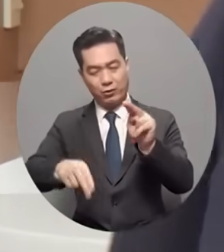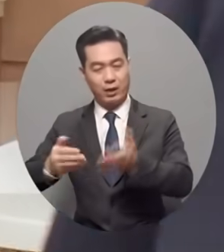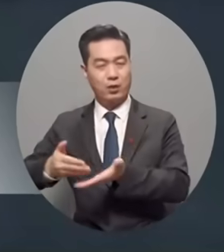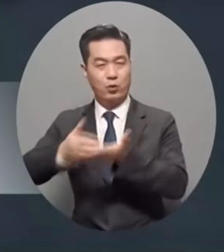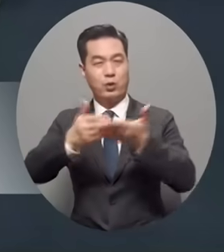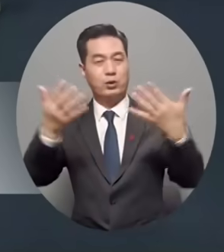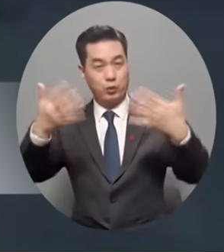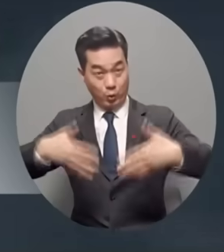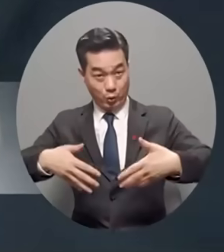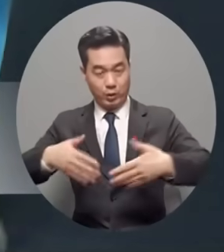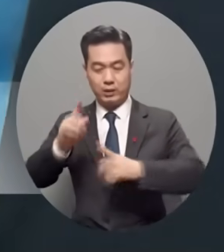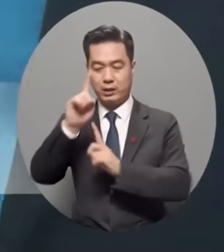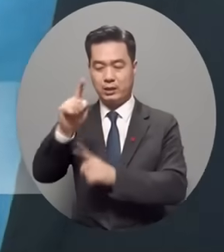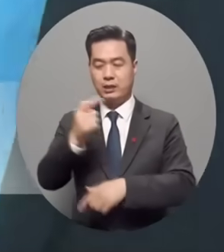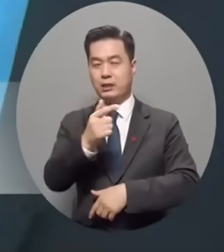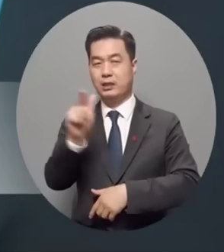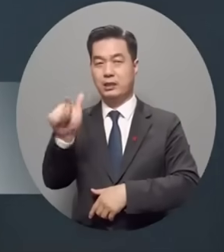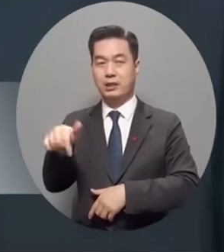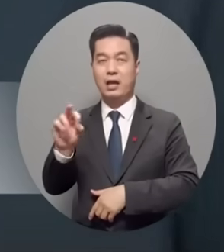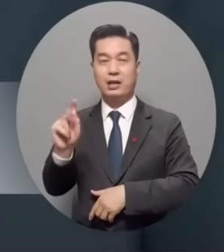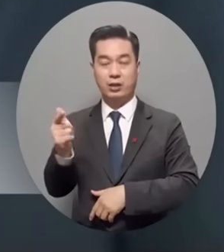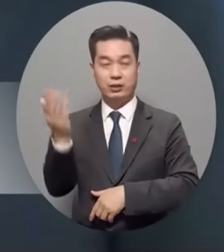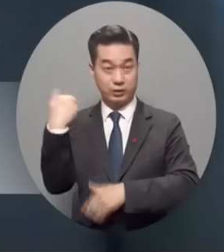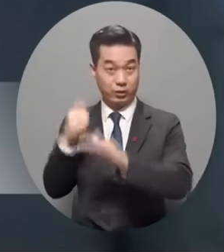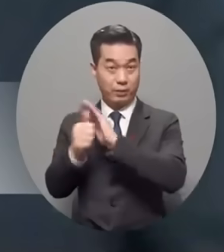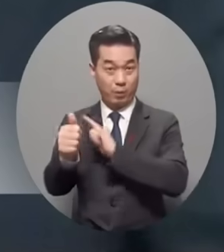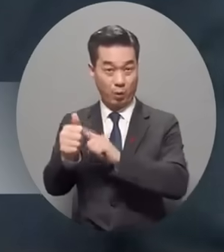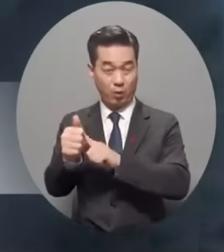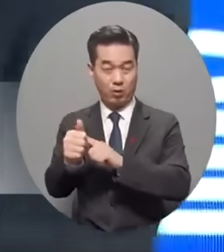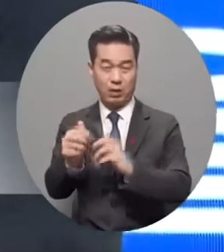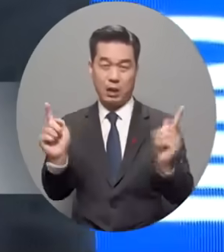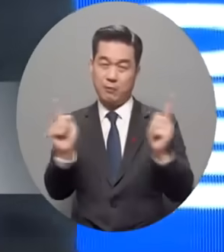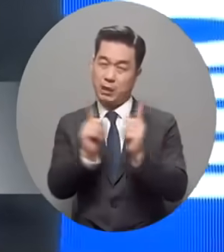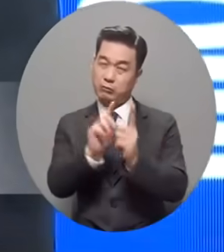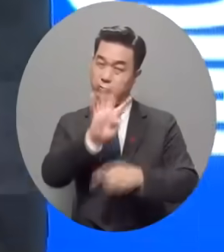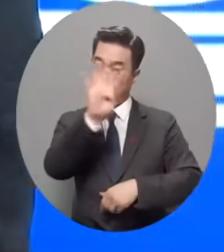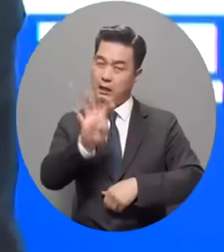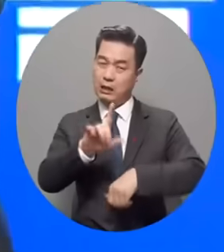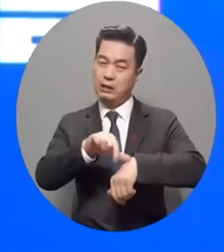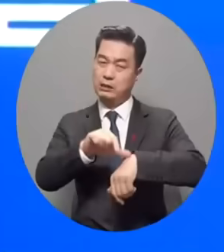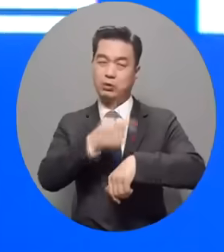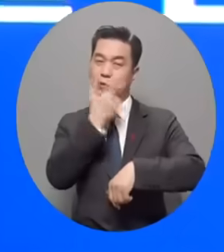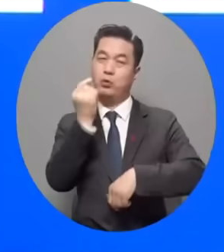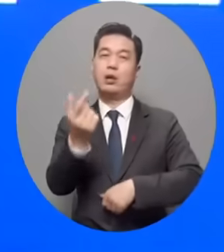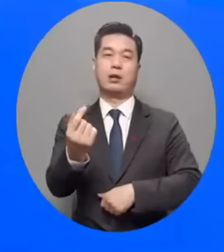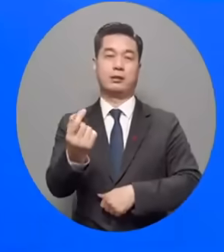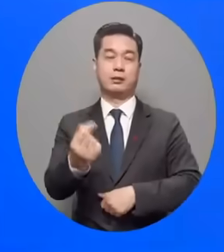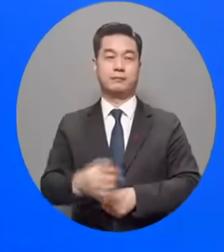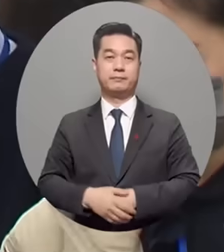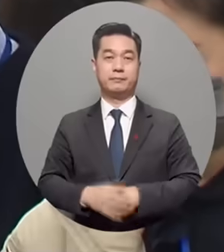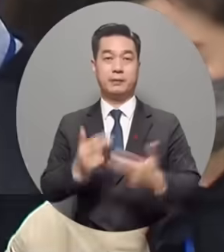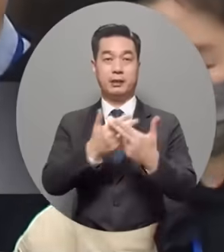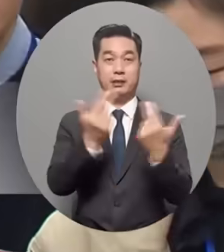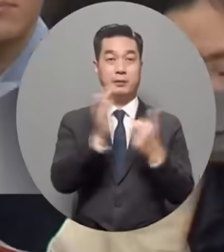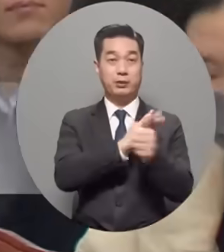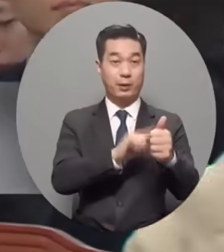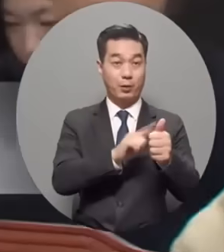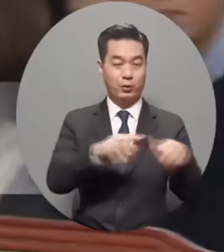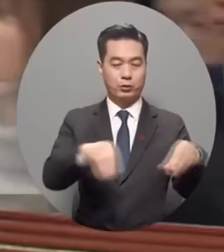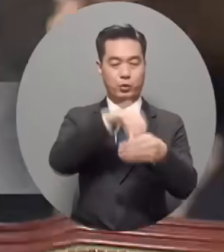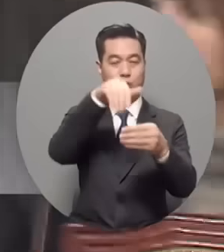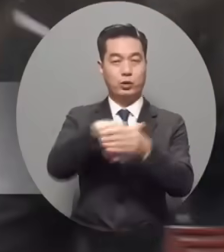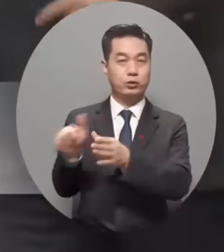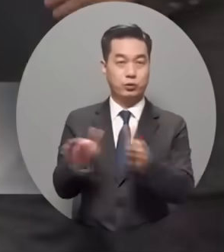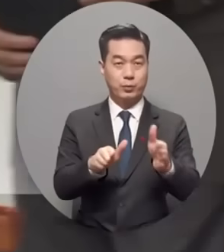대표가 마주할 수 있을지는 여전히 부정적이고 시간도 많지 않습니다. 이재명 대표는 총선 준비를